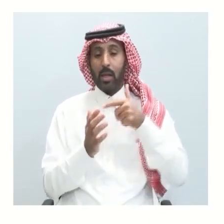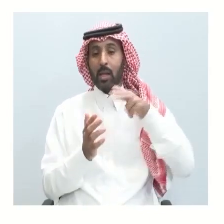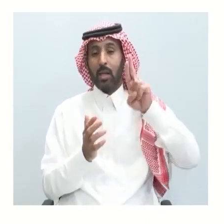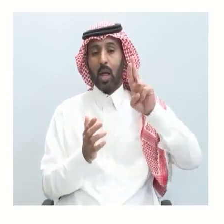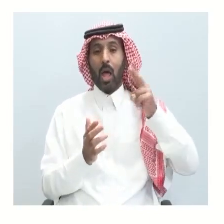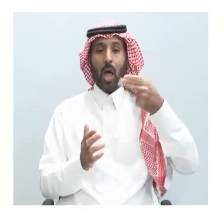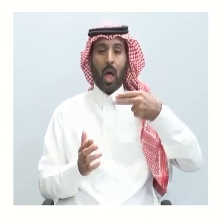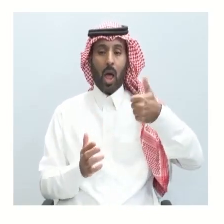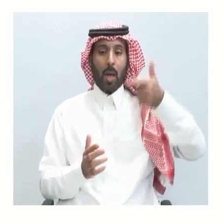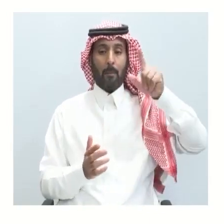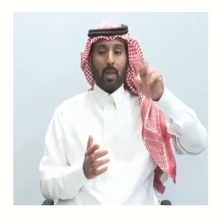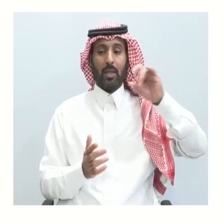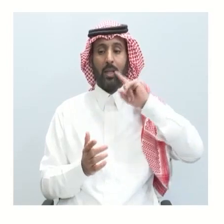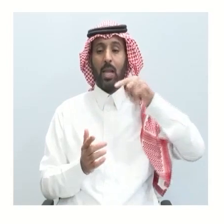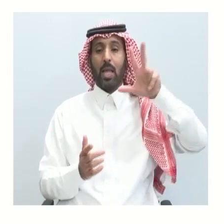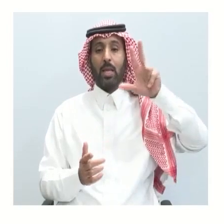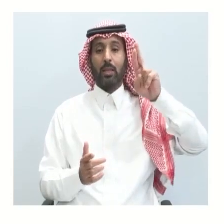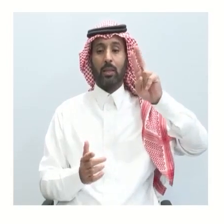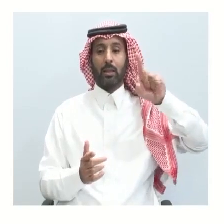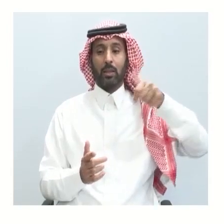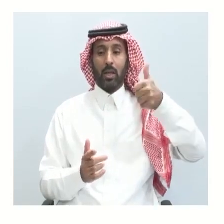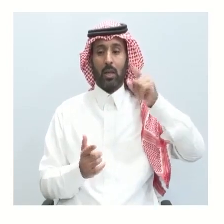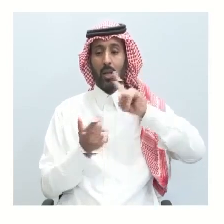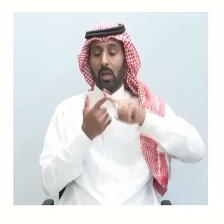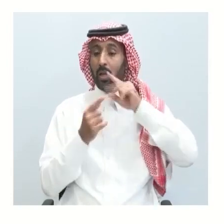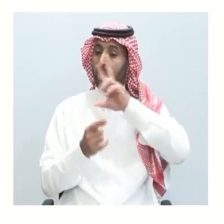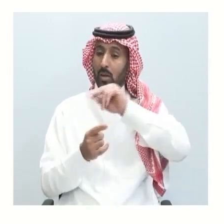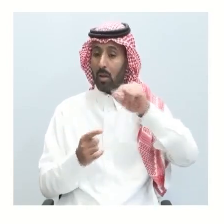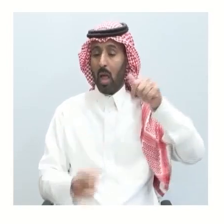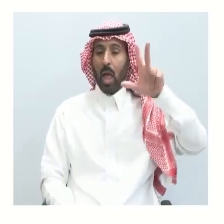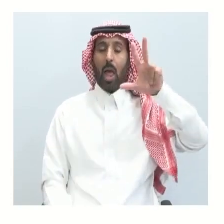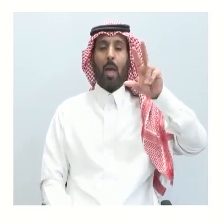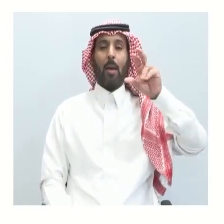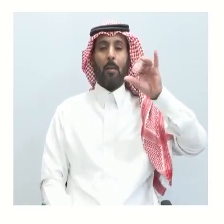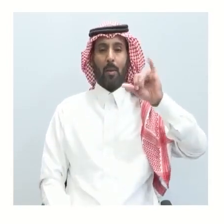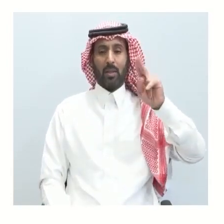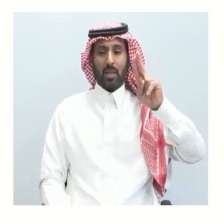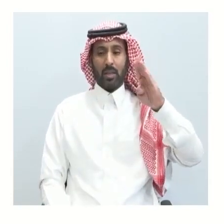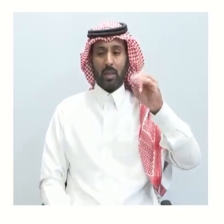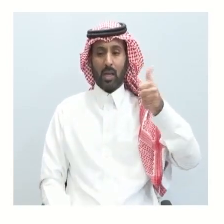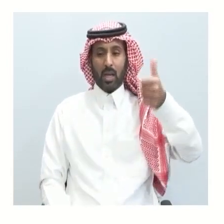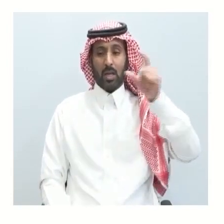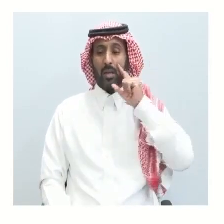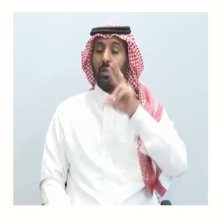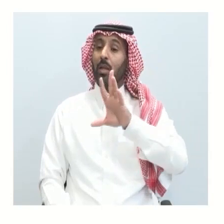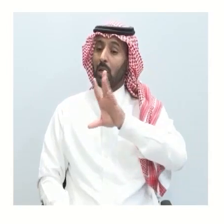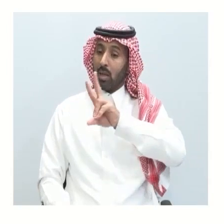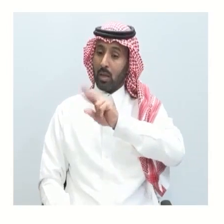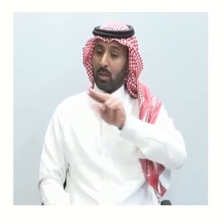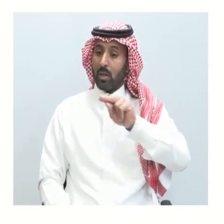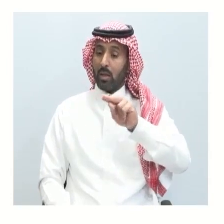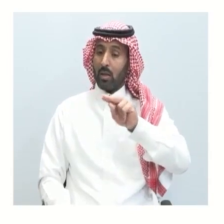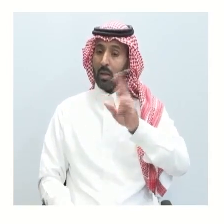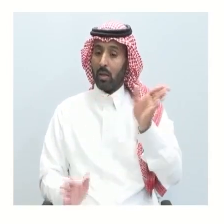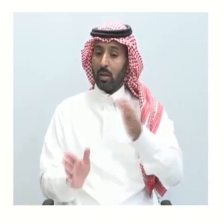الاتزان المتجانس، في الحصة القادمة ستكون تعابير الاتزان غير المتجانس. فما الفرق بين